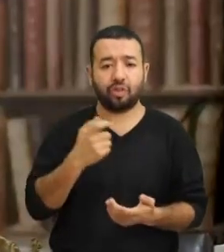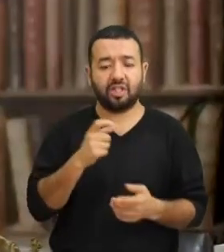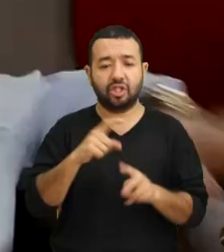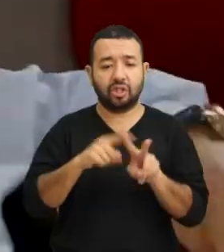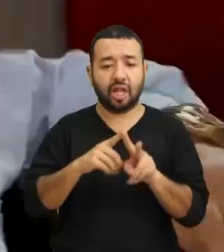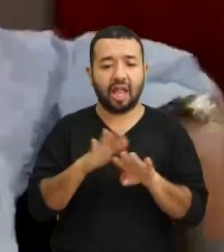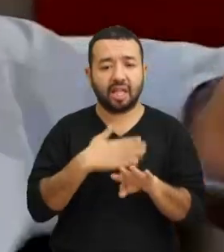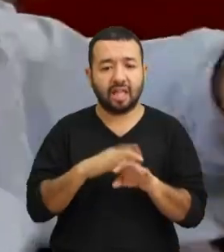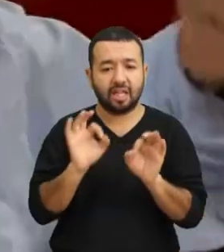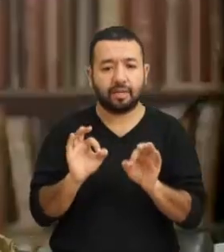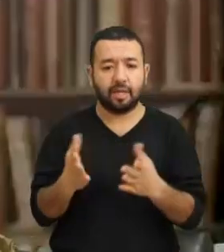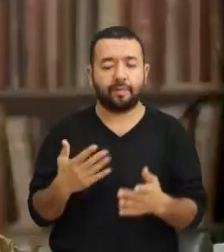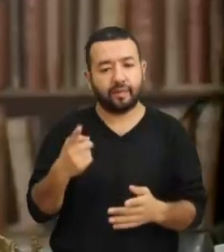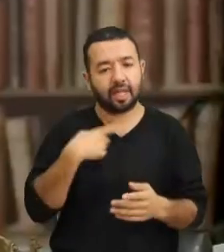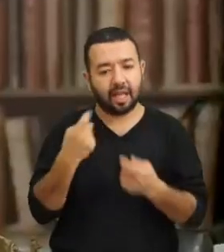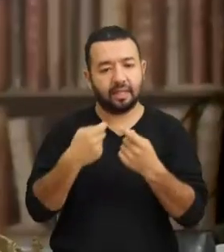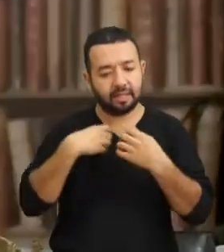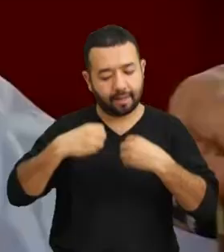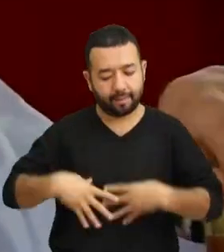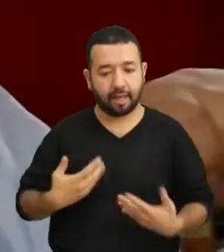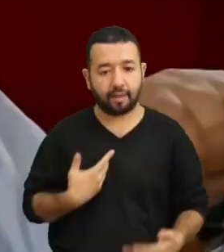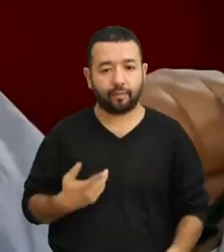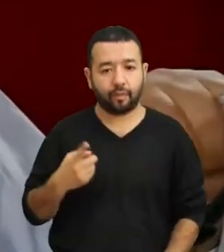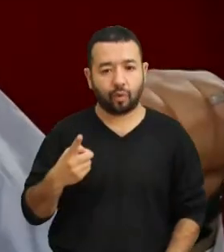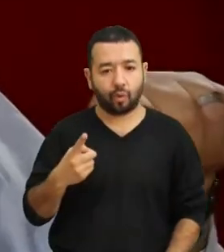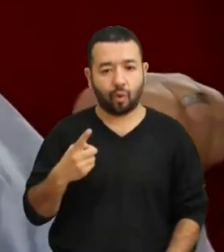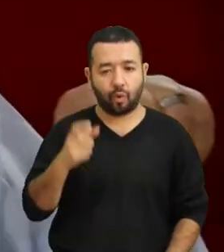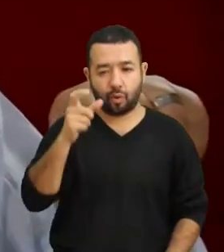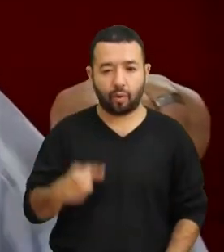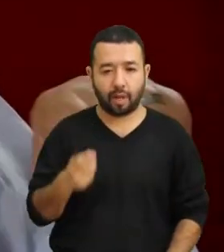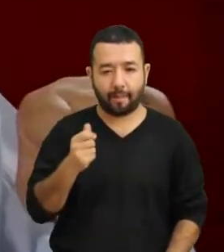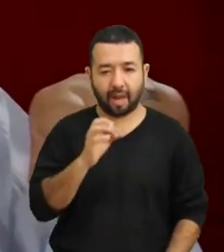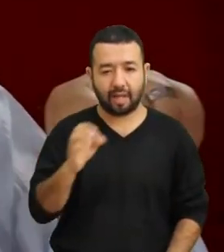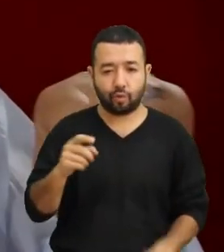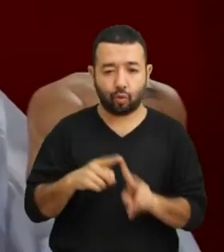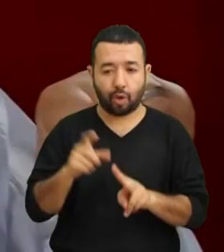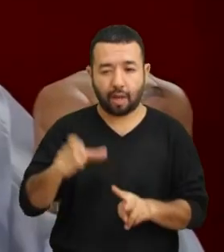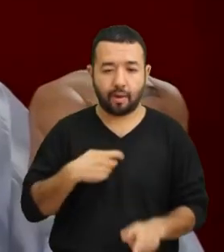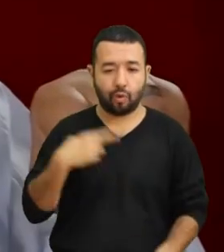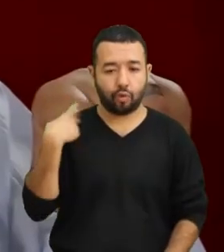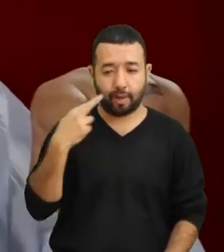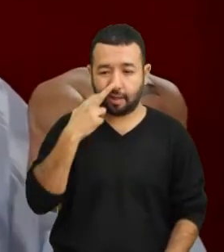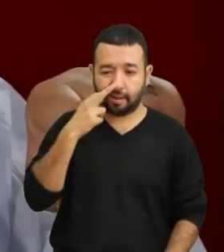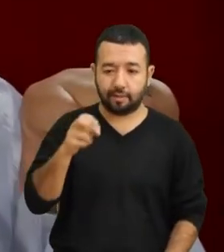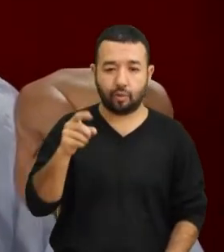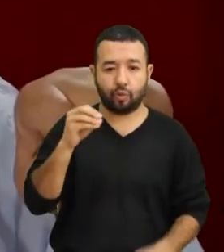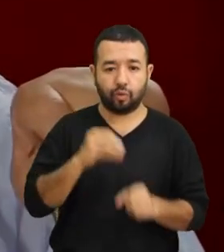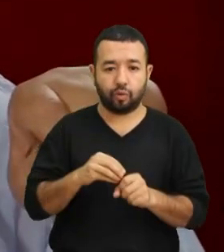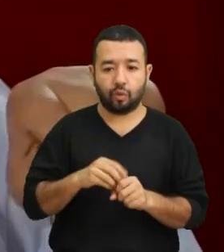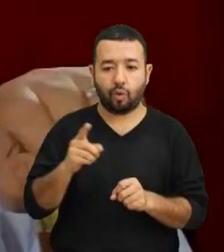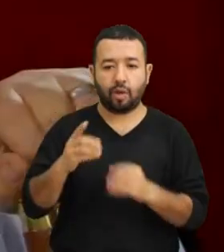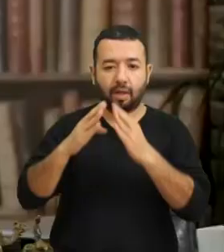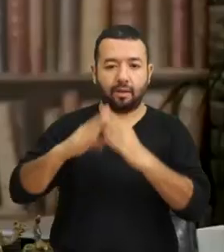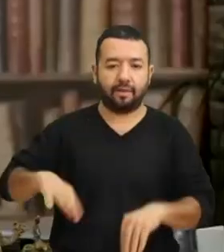üstüne düşüyor. Sen o işi bana bırak. O çulsuz Nurhan'a öyle bir numara yapacağım ki itibar olarak da